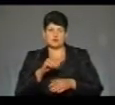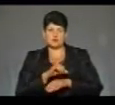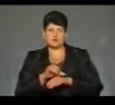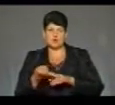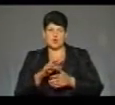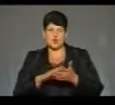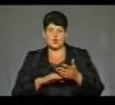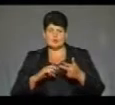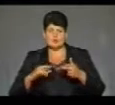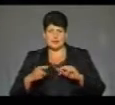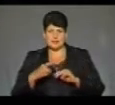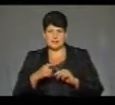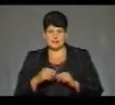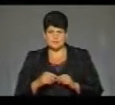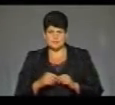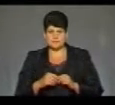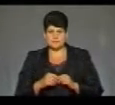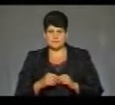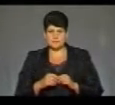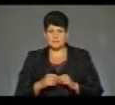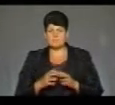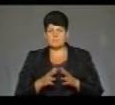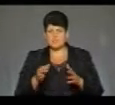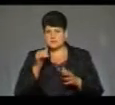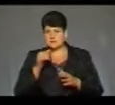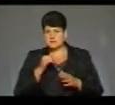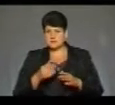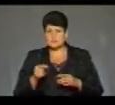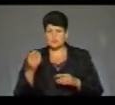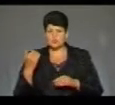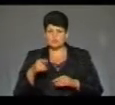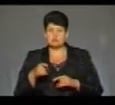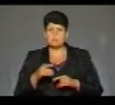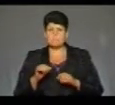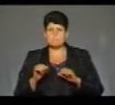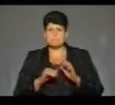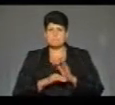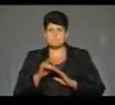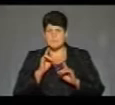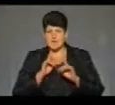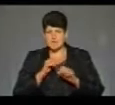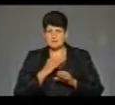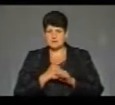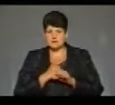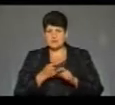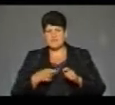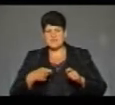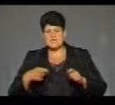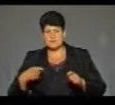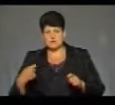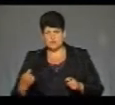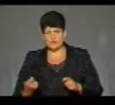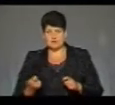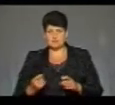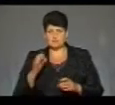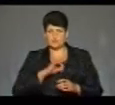Президент входить з ініціативою більше місяця тому, щоб парламент працював, з ініціативою відтермінувати